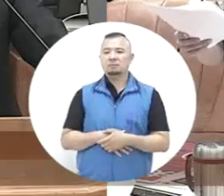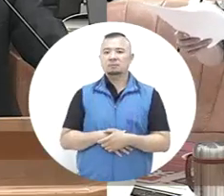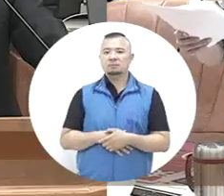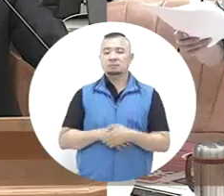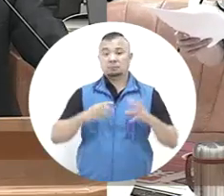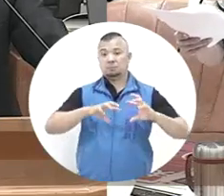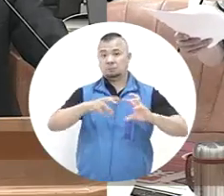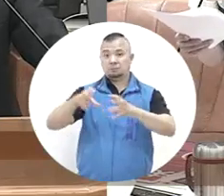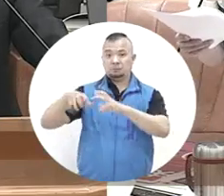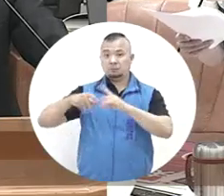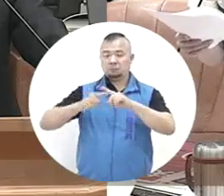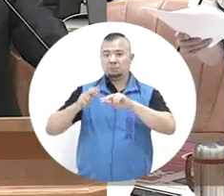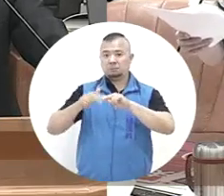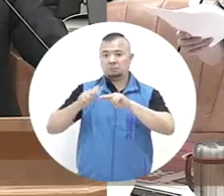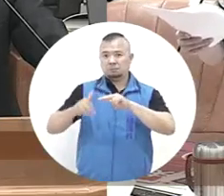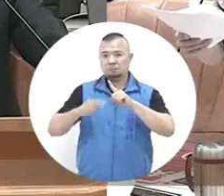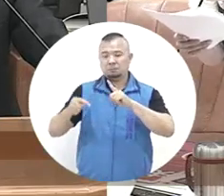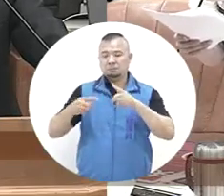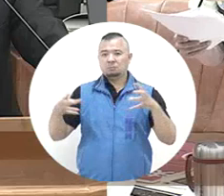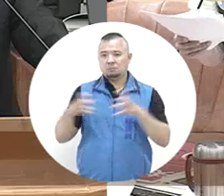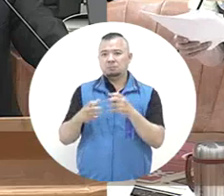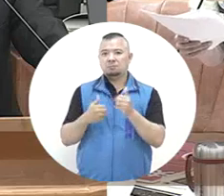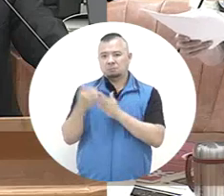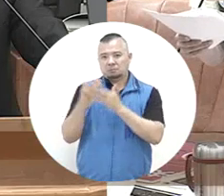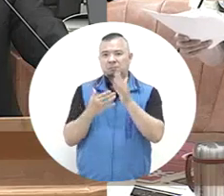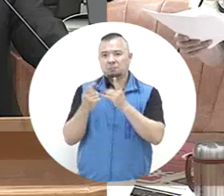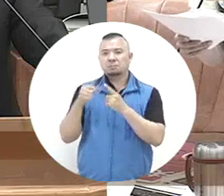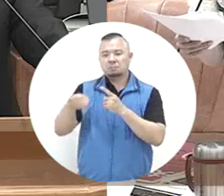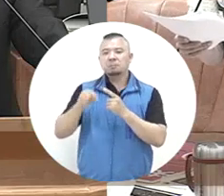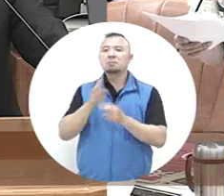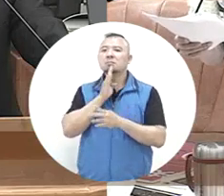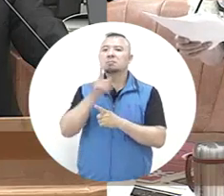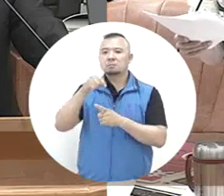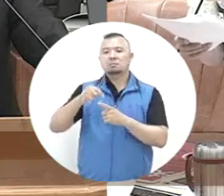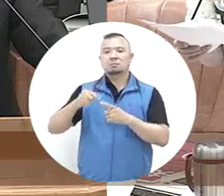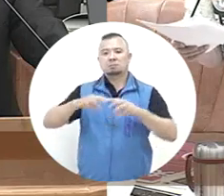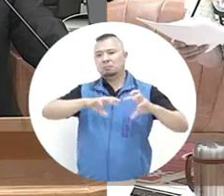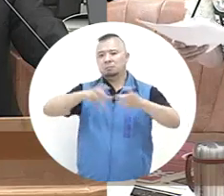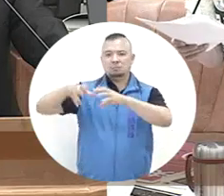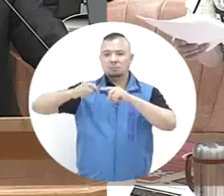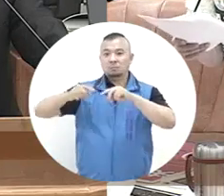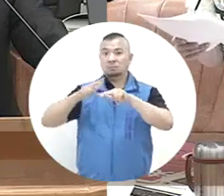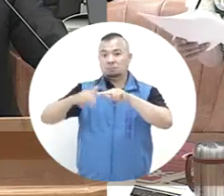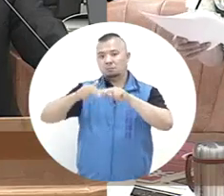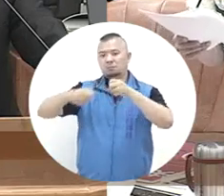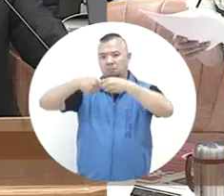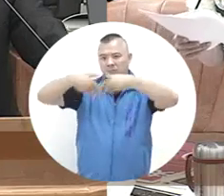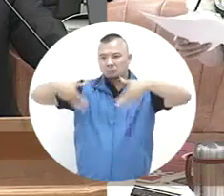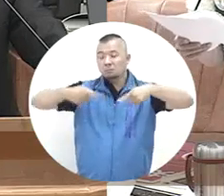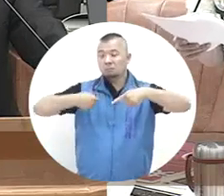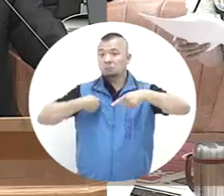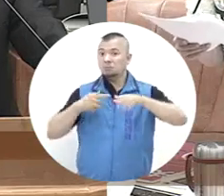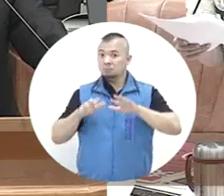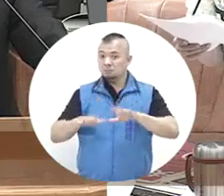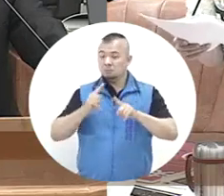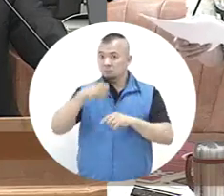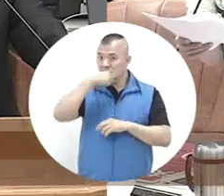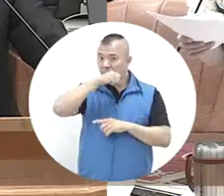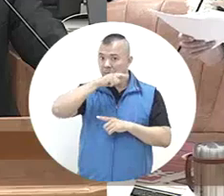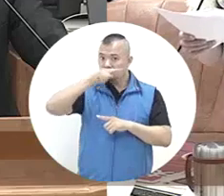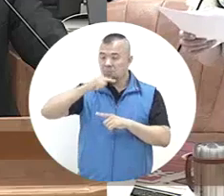我相信市长一定非常了解。那这个都是靠我们国际刑警组织。可是我们台湾现在是国际刑警组织的成员